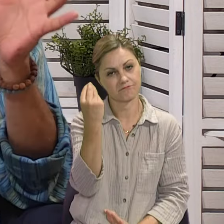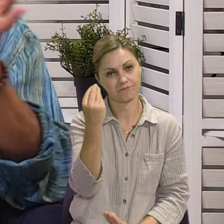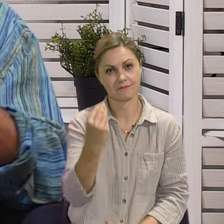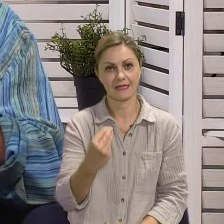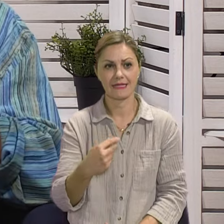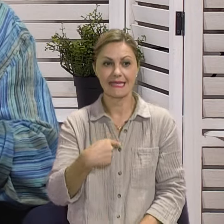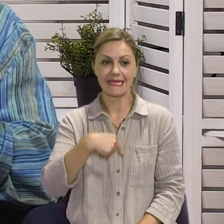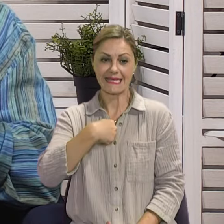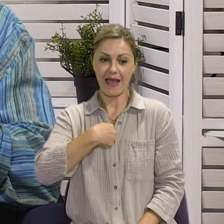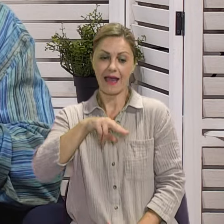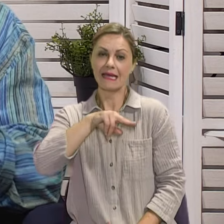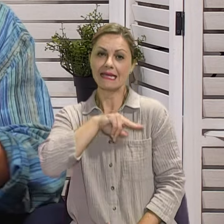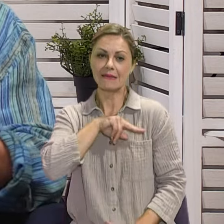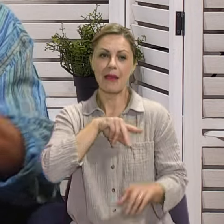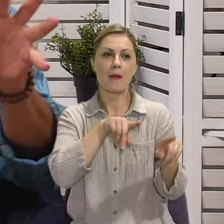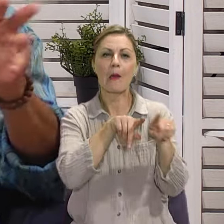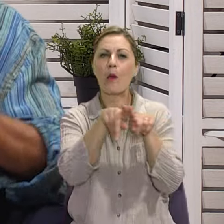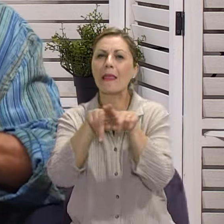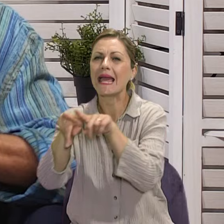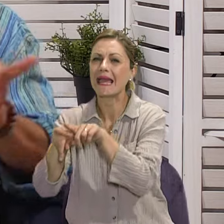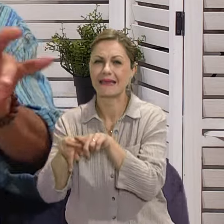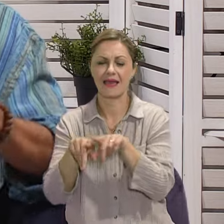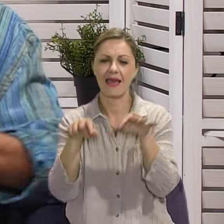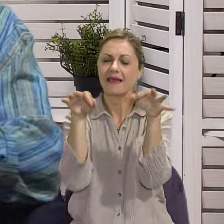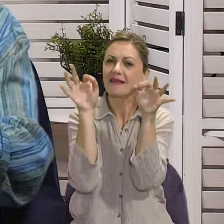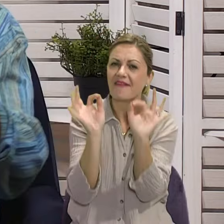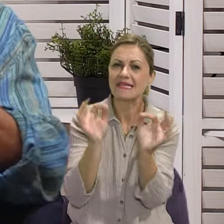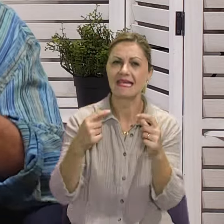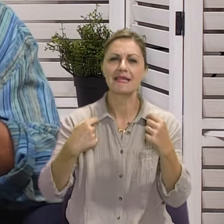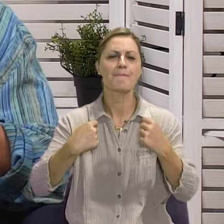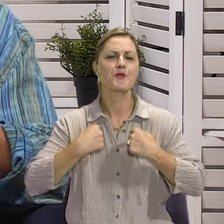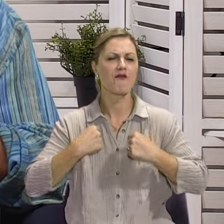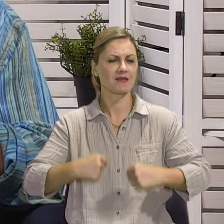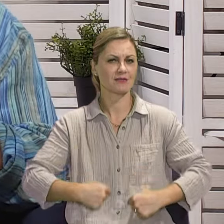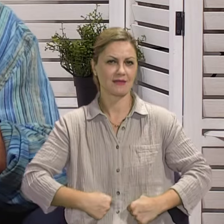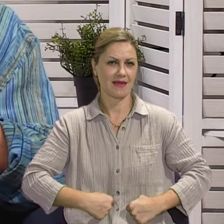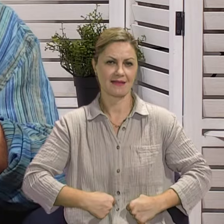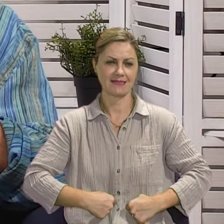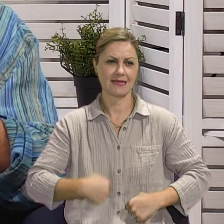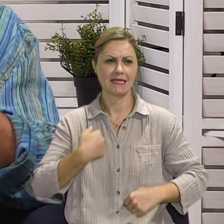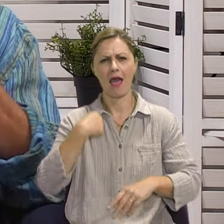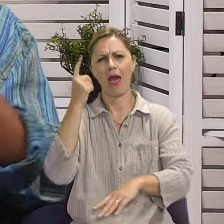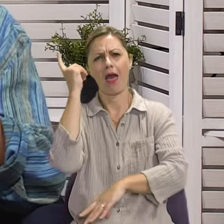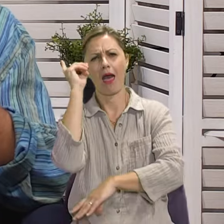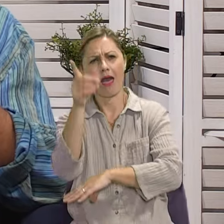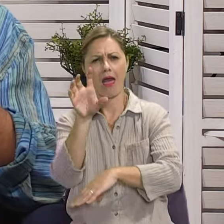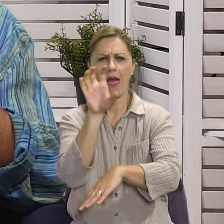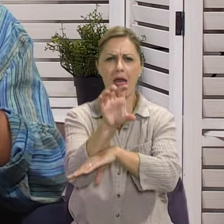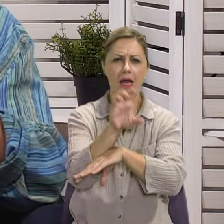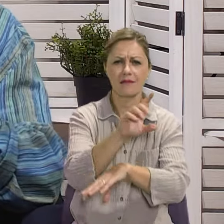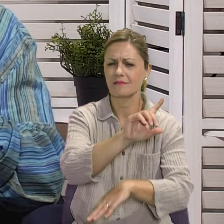imaš ljude koji znaju gdje su, šta im je, zadatak, onda to zbilja